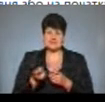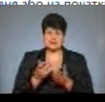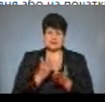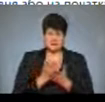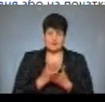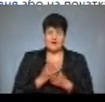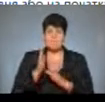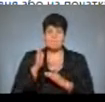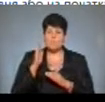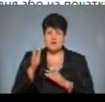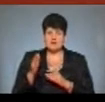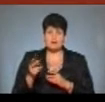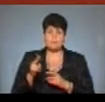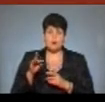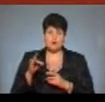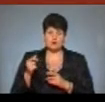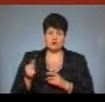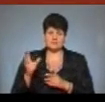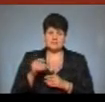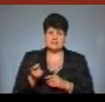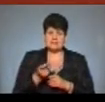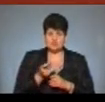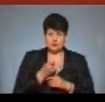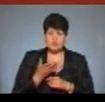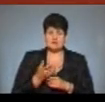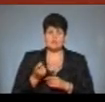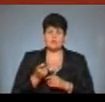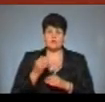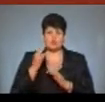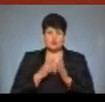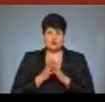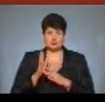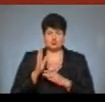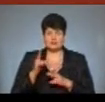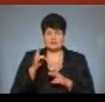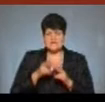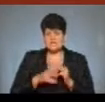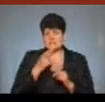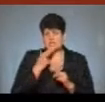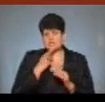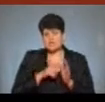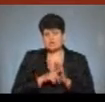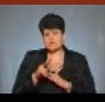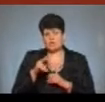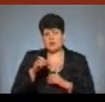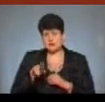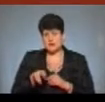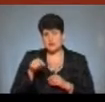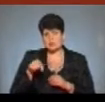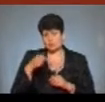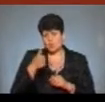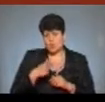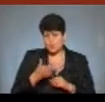але попередній прогноз валового збору всіх зернових та зернобобових культур в Україні буде складено у кінці червня або на початку липня поточного